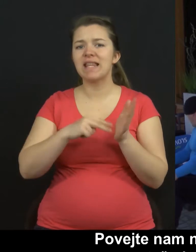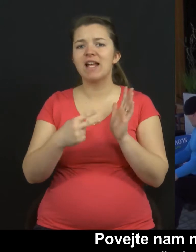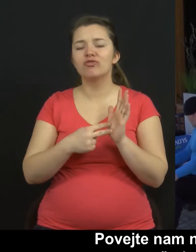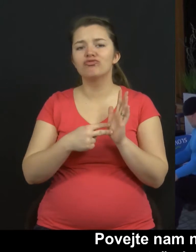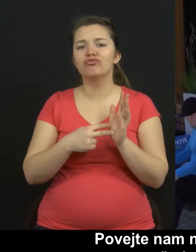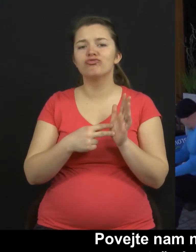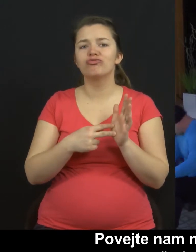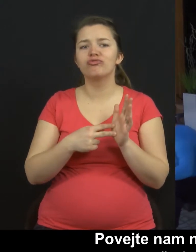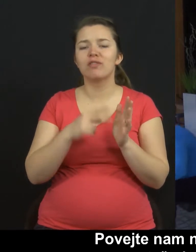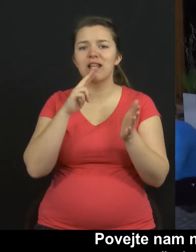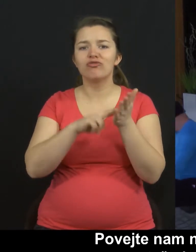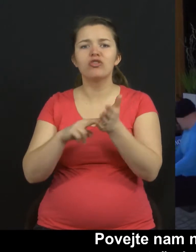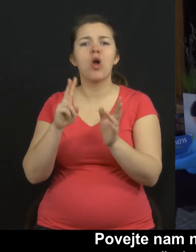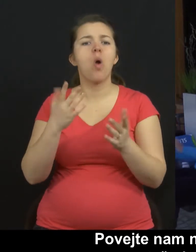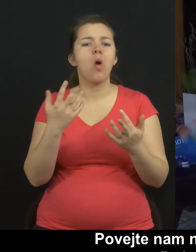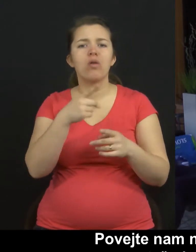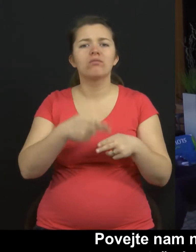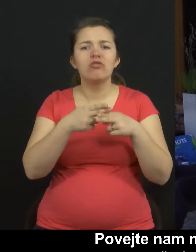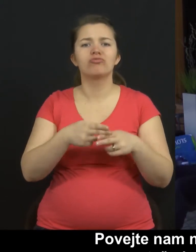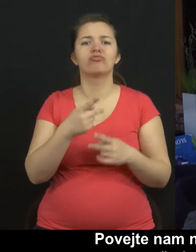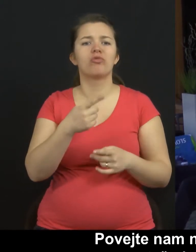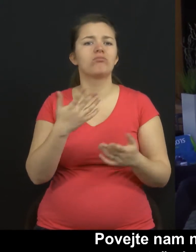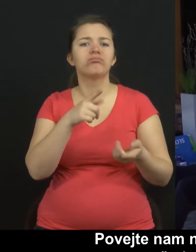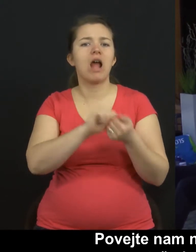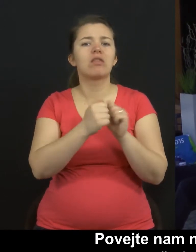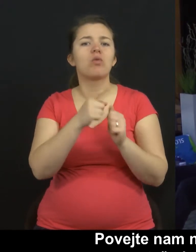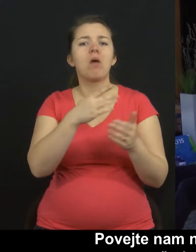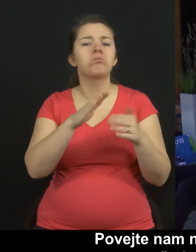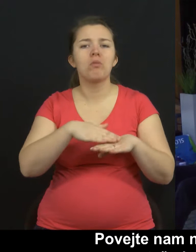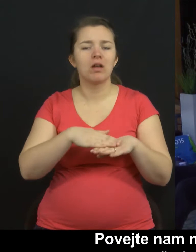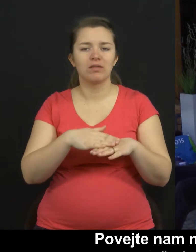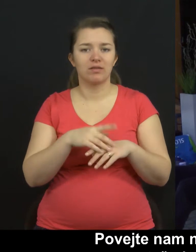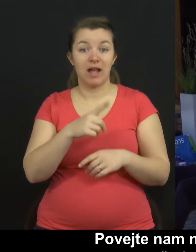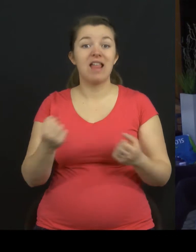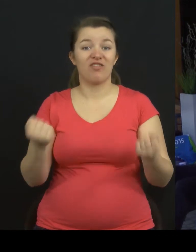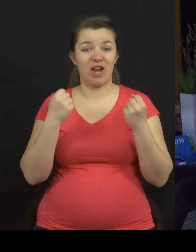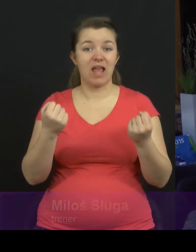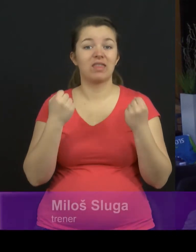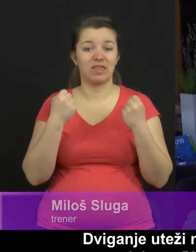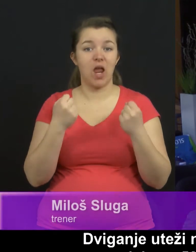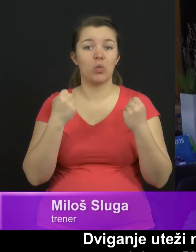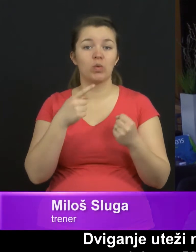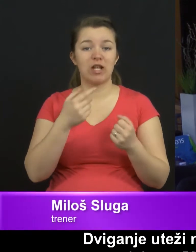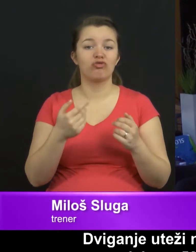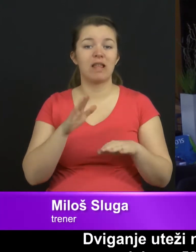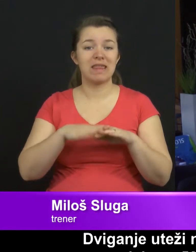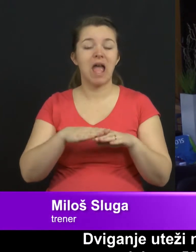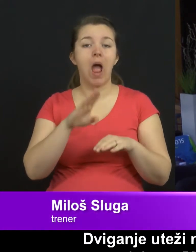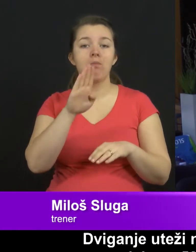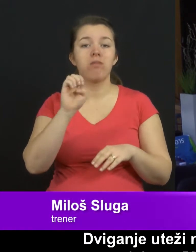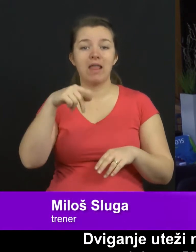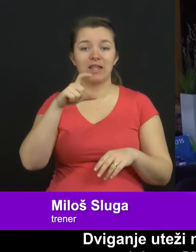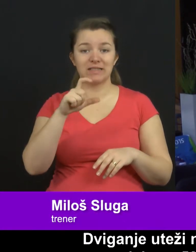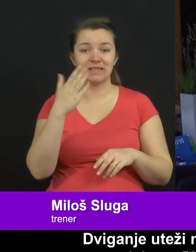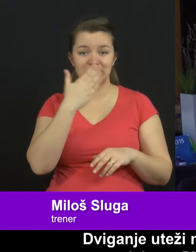Daj ti malo povedati tehnične specifikacije, koliko je to težko, pa kaj je ta kategorija pomeni? Dviganje v težine